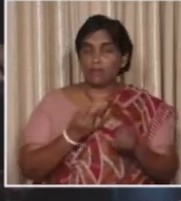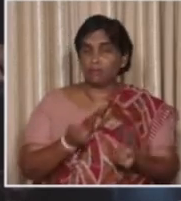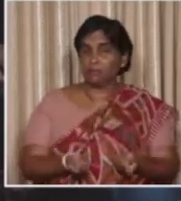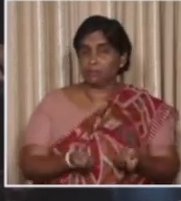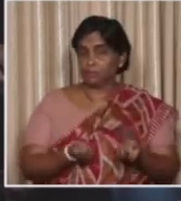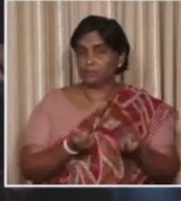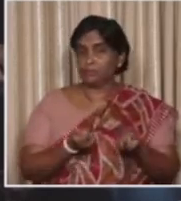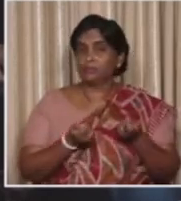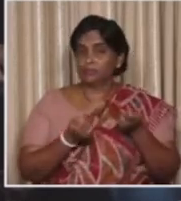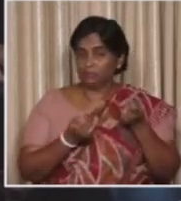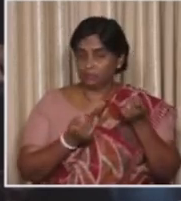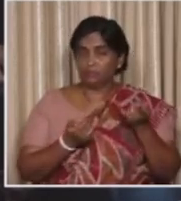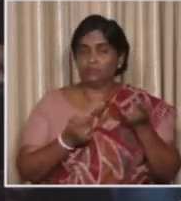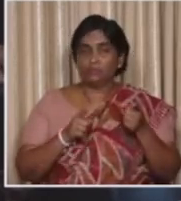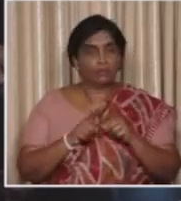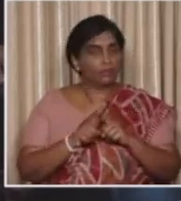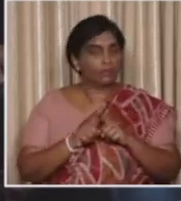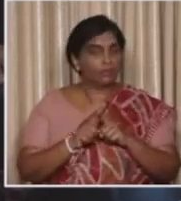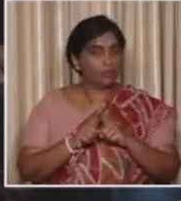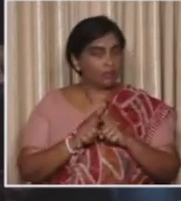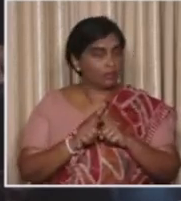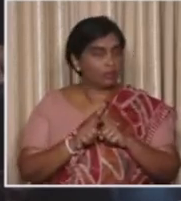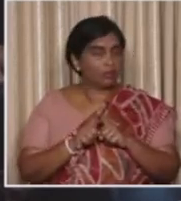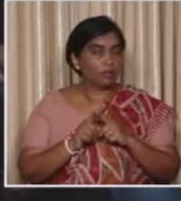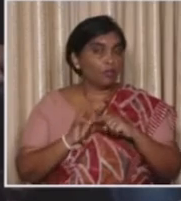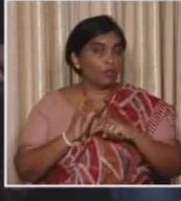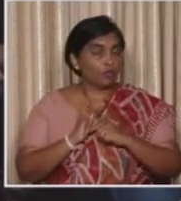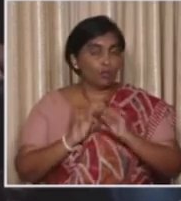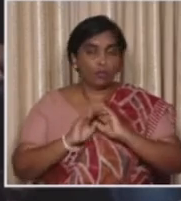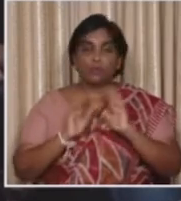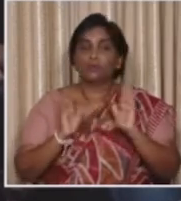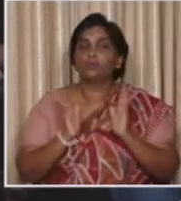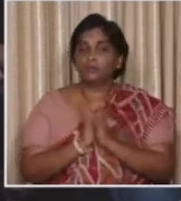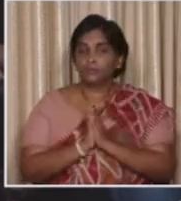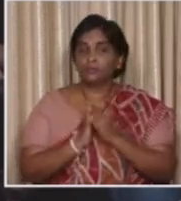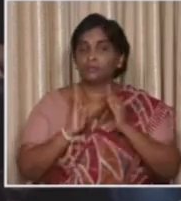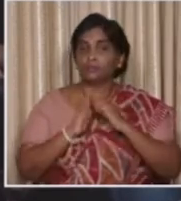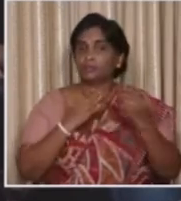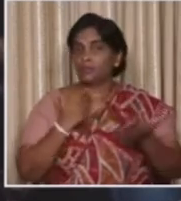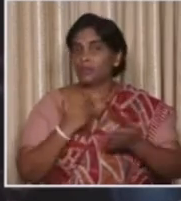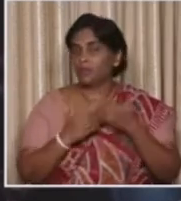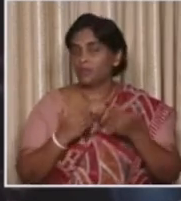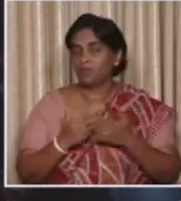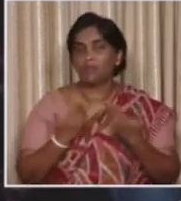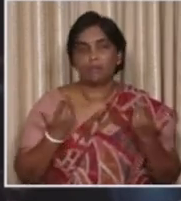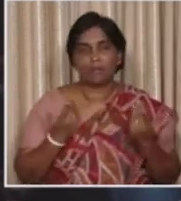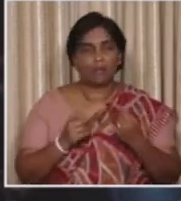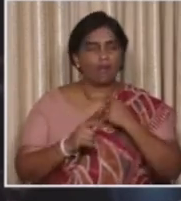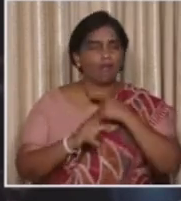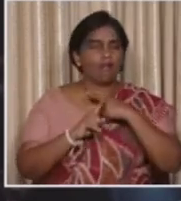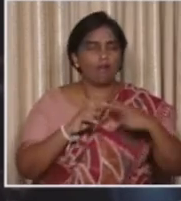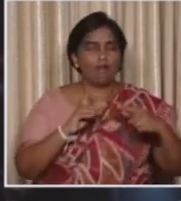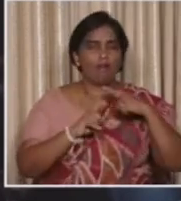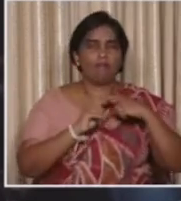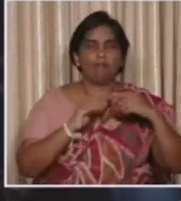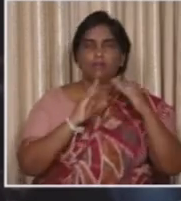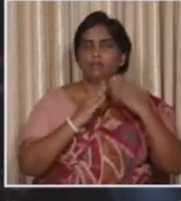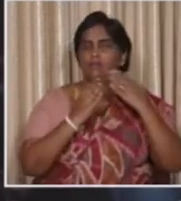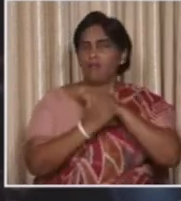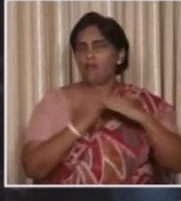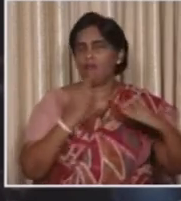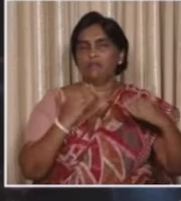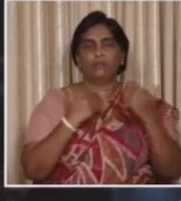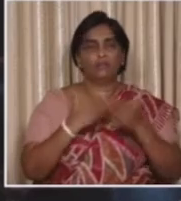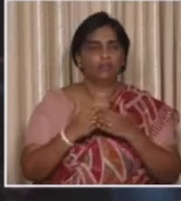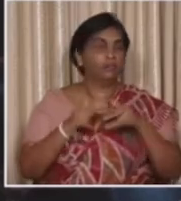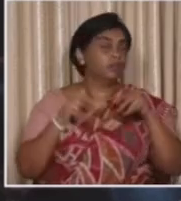ගඩොල් ඒ අනිකුත් නිවාස උපකරණත් එක්ක ඒගේ හදාගන්න බෑ. එතුර බාගෙට හදපු ගෙවල් කීයක් තියෙනවා?